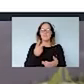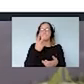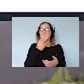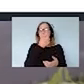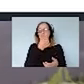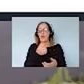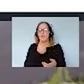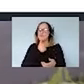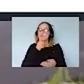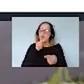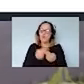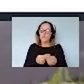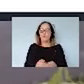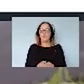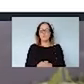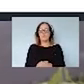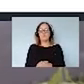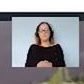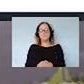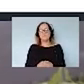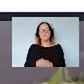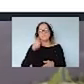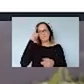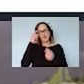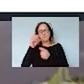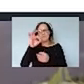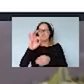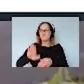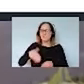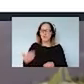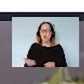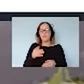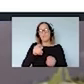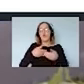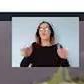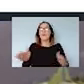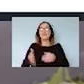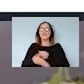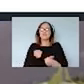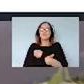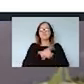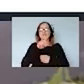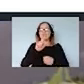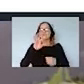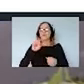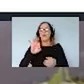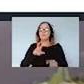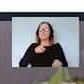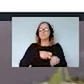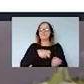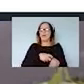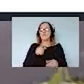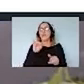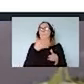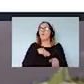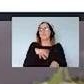pytania, na które spróbuję odpowiedzieć inspiracjami ze swojej strony, inspiracjami o otwartych zasobach, to jest jak otwarte zasoby mogą być